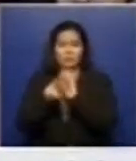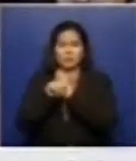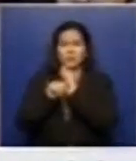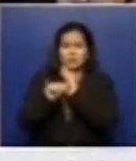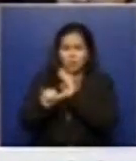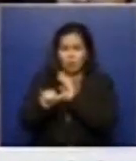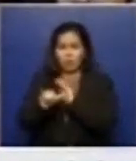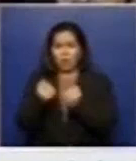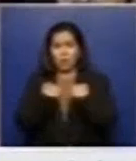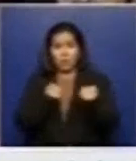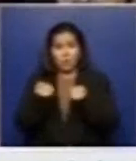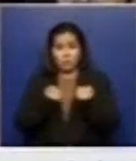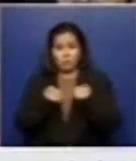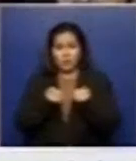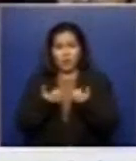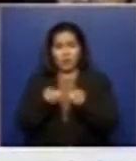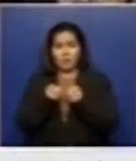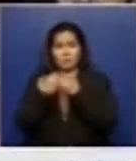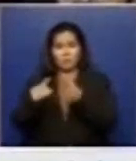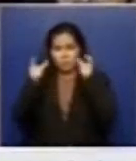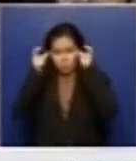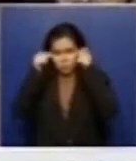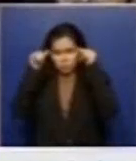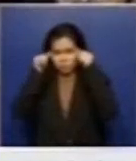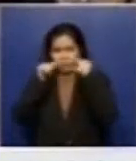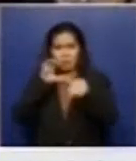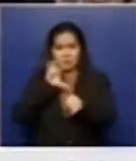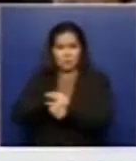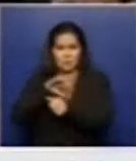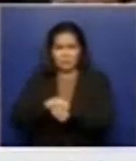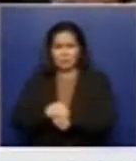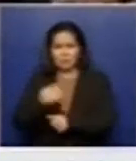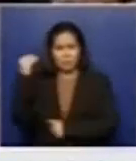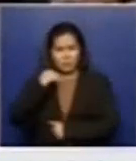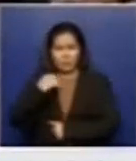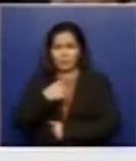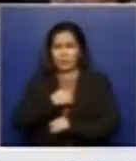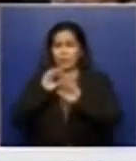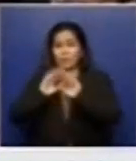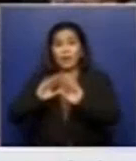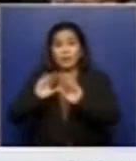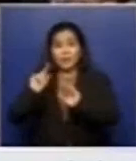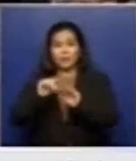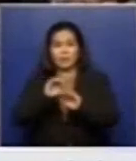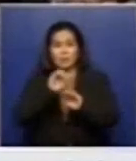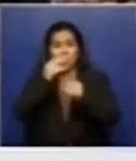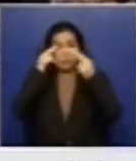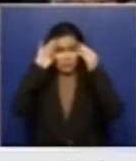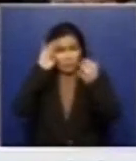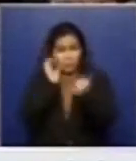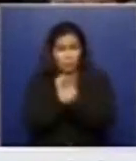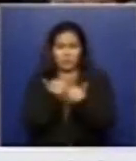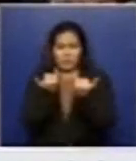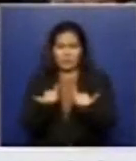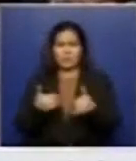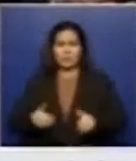ถขนโคกระบือดีแท้ๆนะครับก็ฝากท่านนายกช่วยบอกตำรวจด้วยนะครับว่าน้องที่มันลำบากย